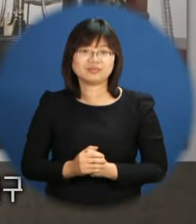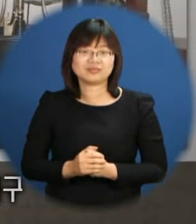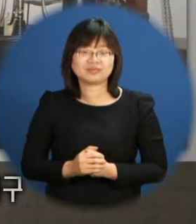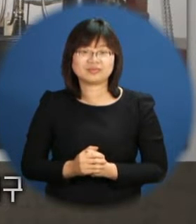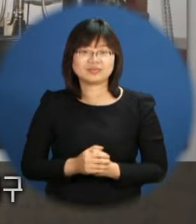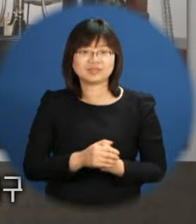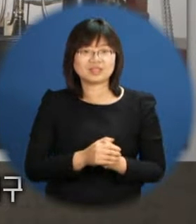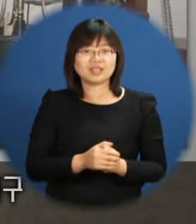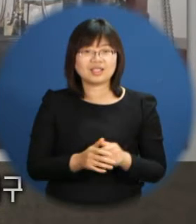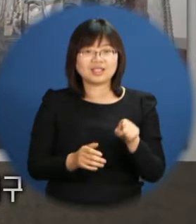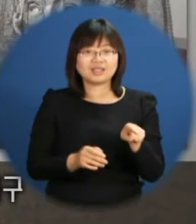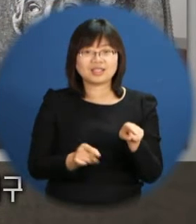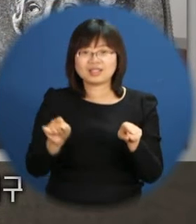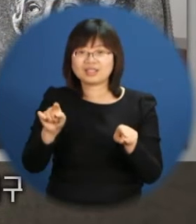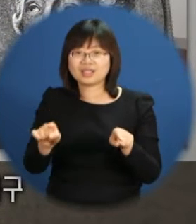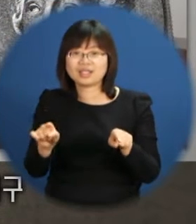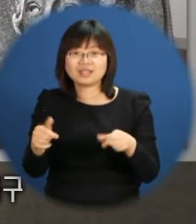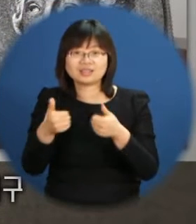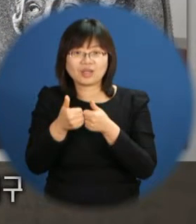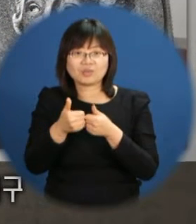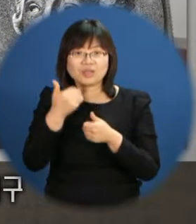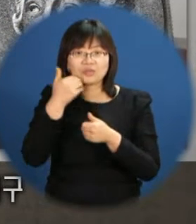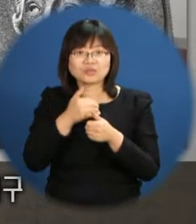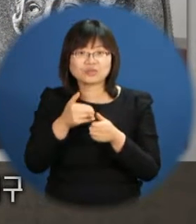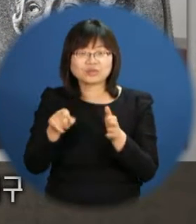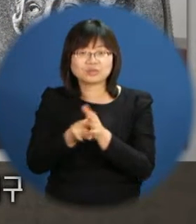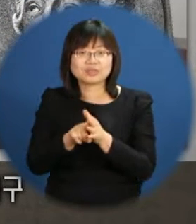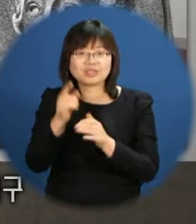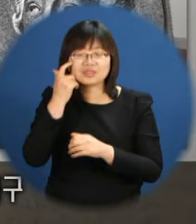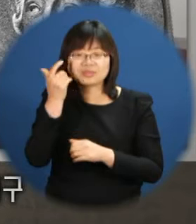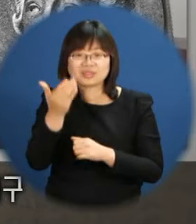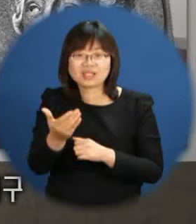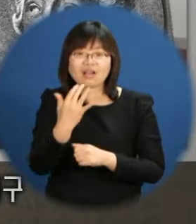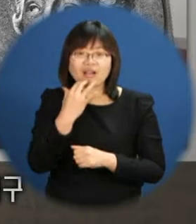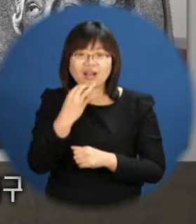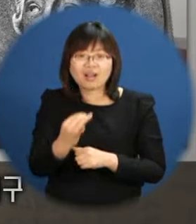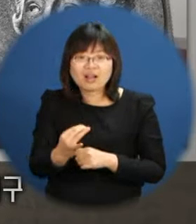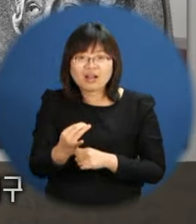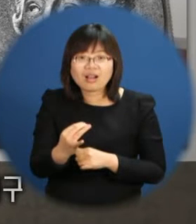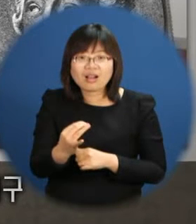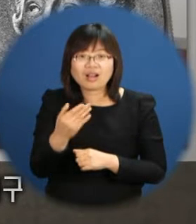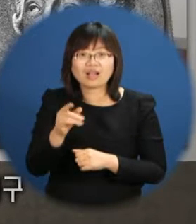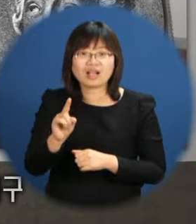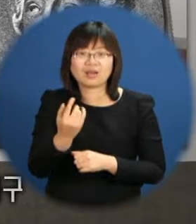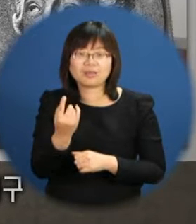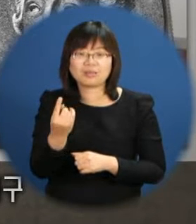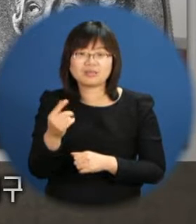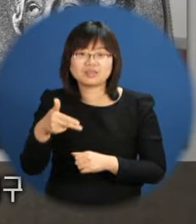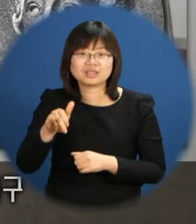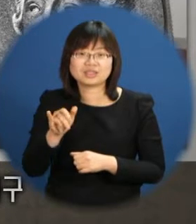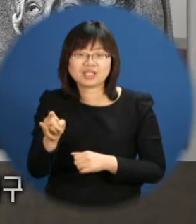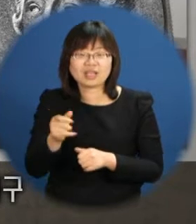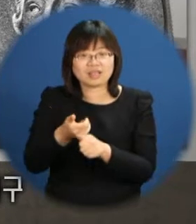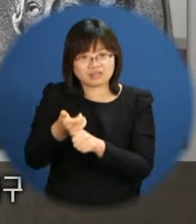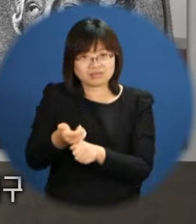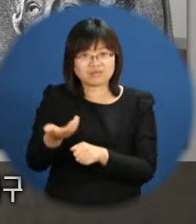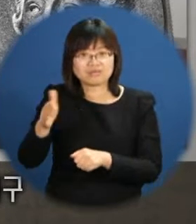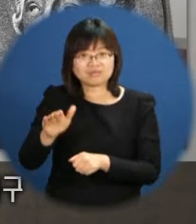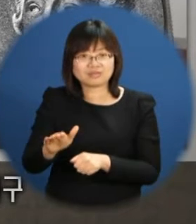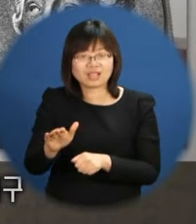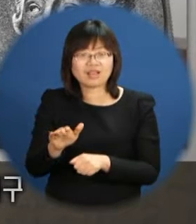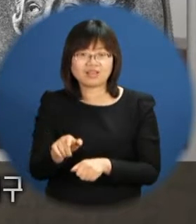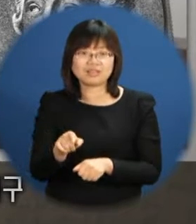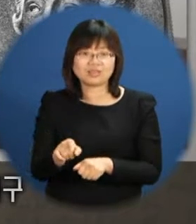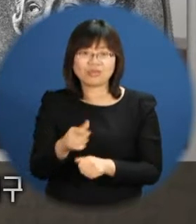이 사람하고 아까 그 사람하고 싸우면 누구를 믿겠습니까 당연히 나머지 게 이기는 데 이거